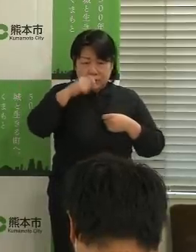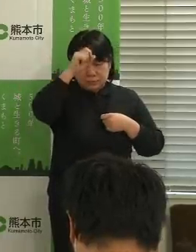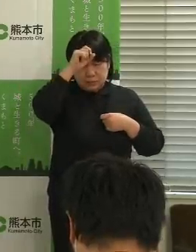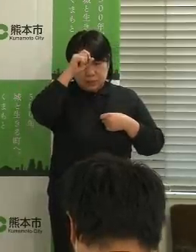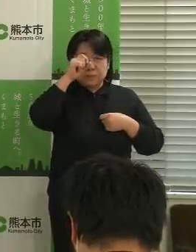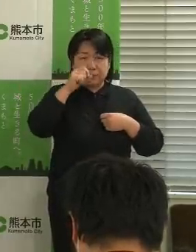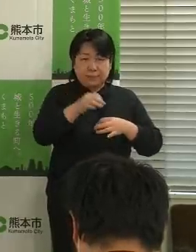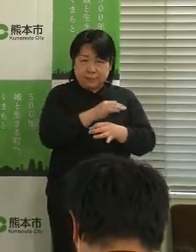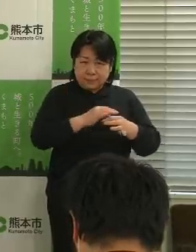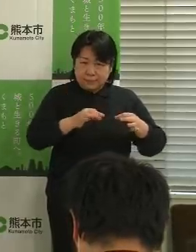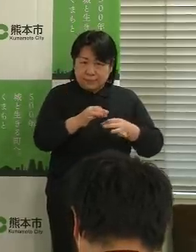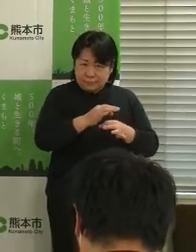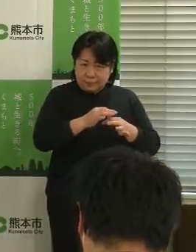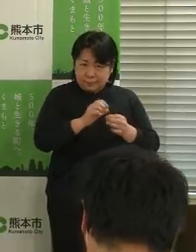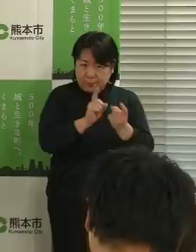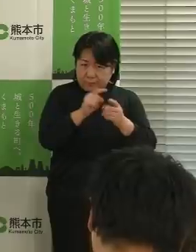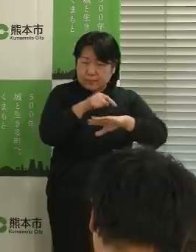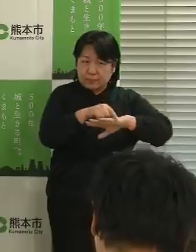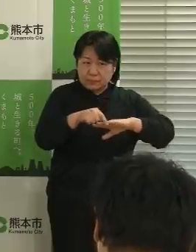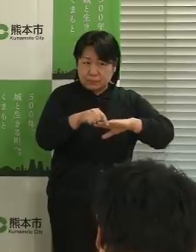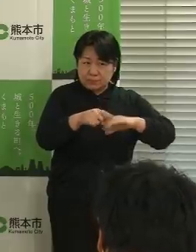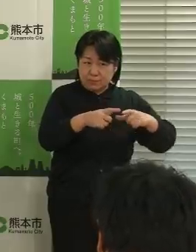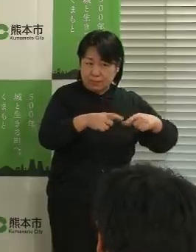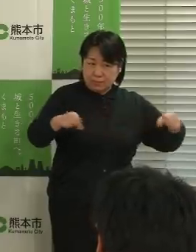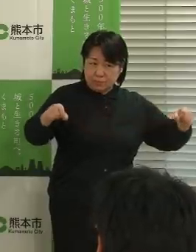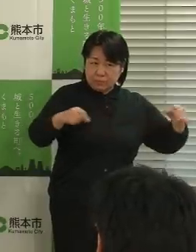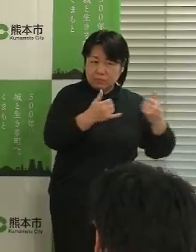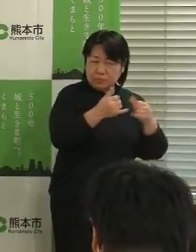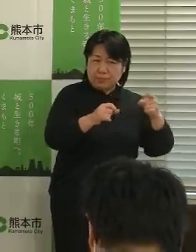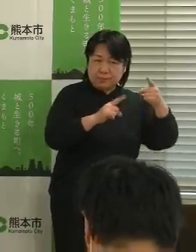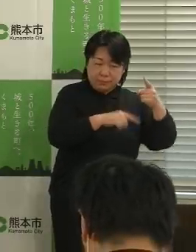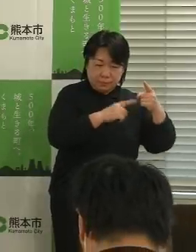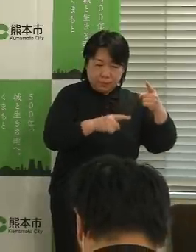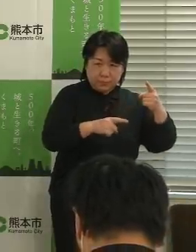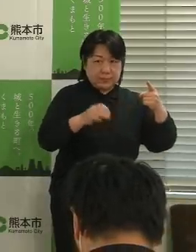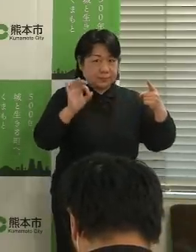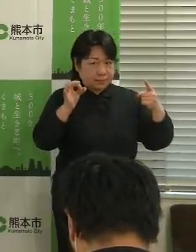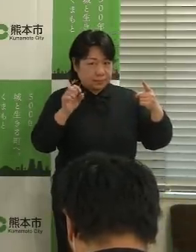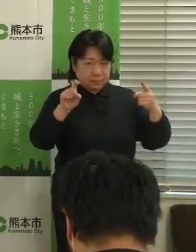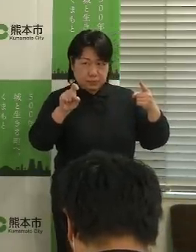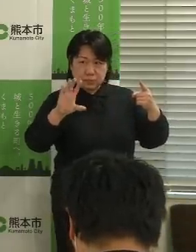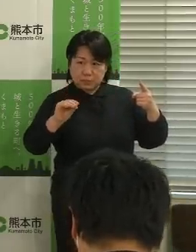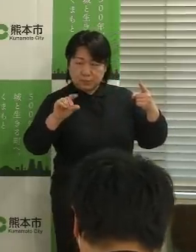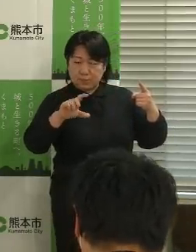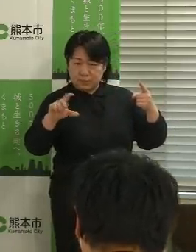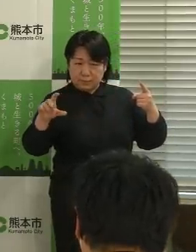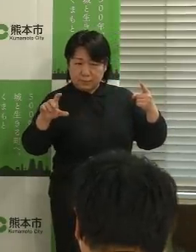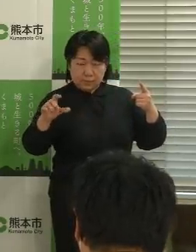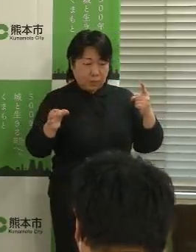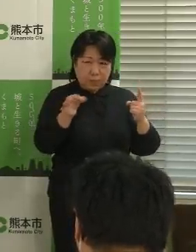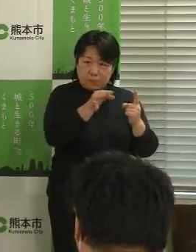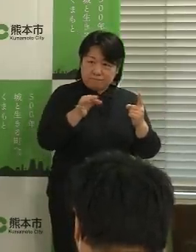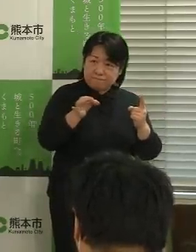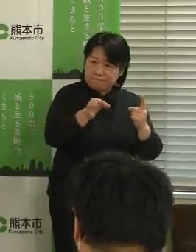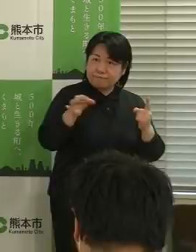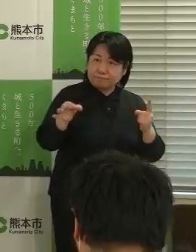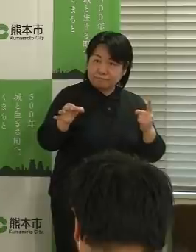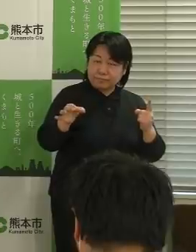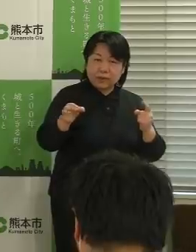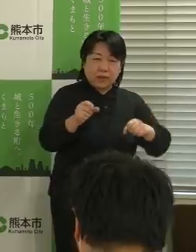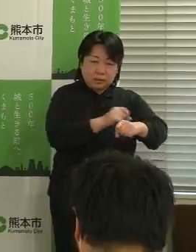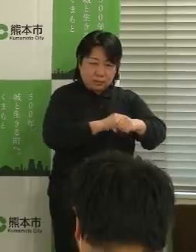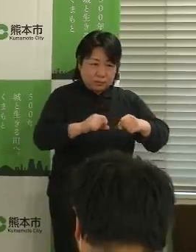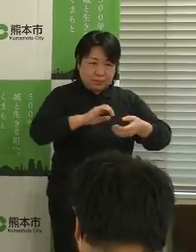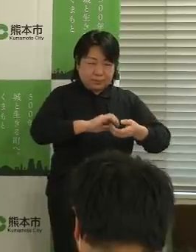経済対策として、国民1人当たり現金10万円を一律に配る特